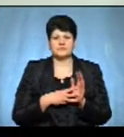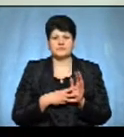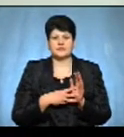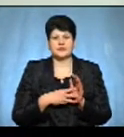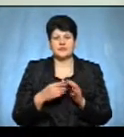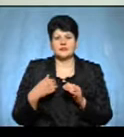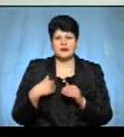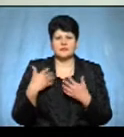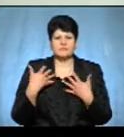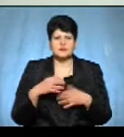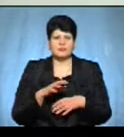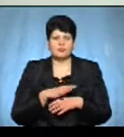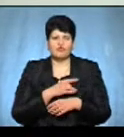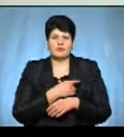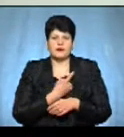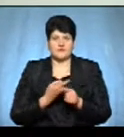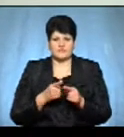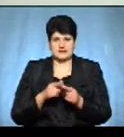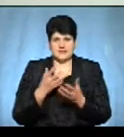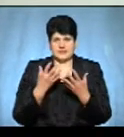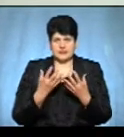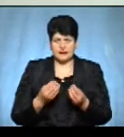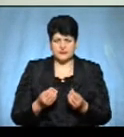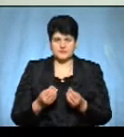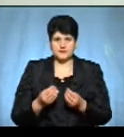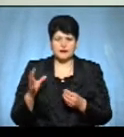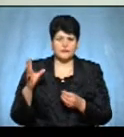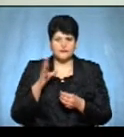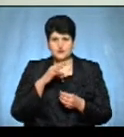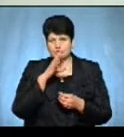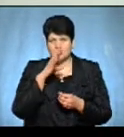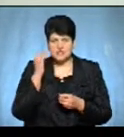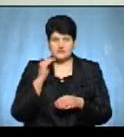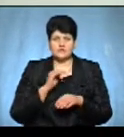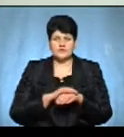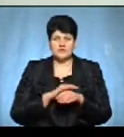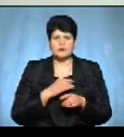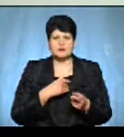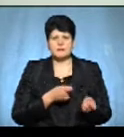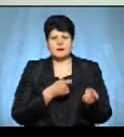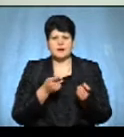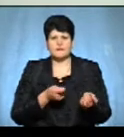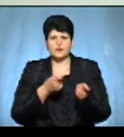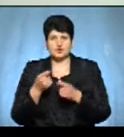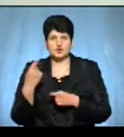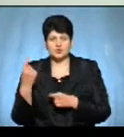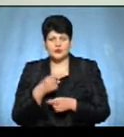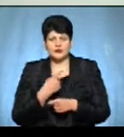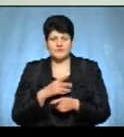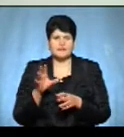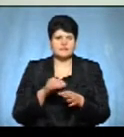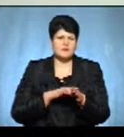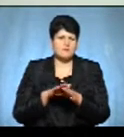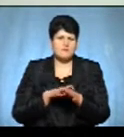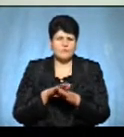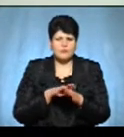цей день, так? Так, я вже був в лікарні в цей день і всю ніч фактично вже ж мене перевозили з одної лікарні в іншу, всі